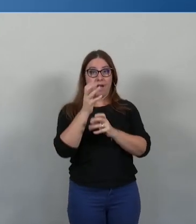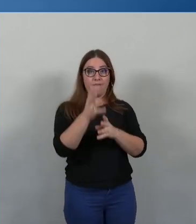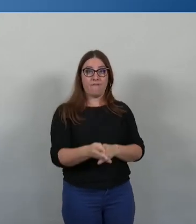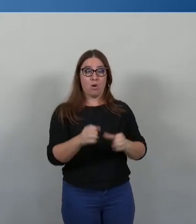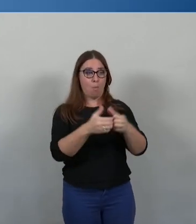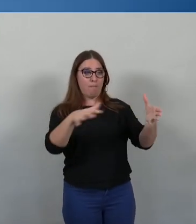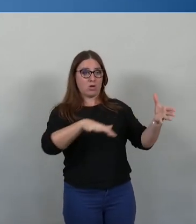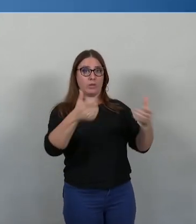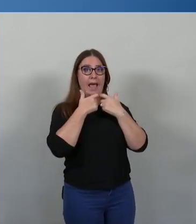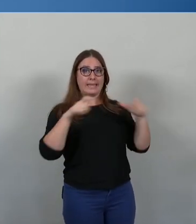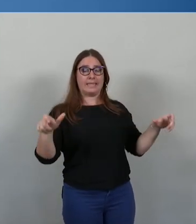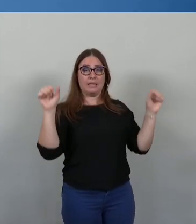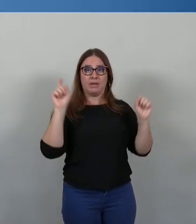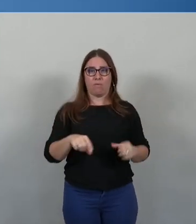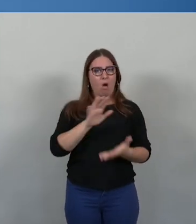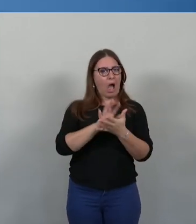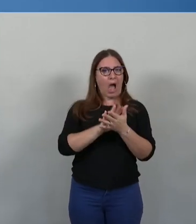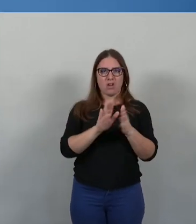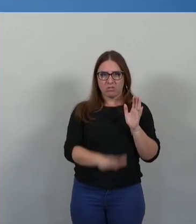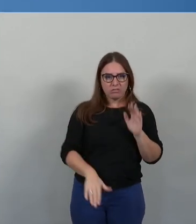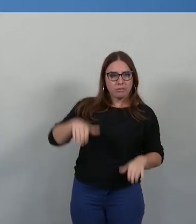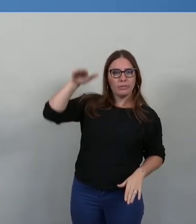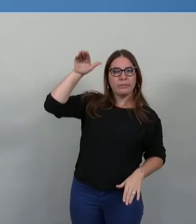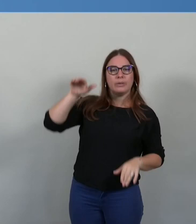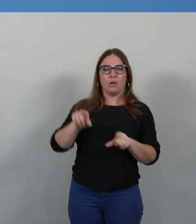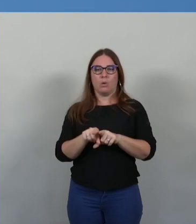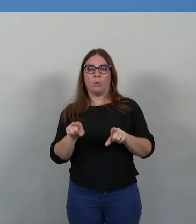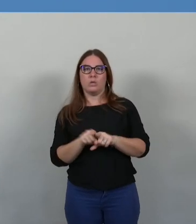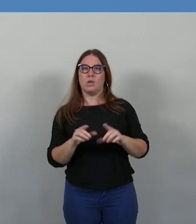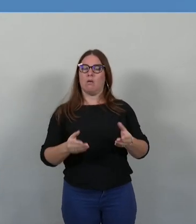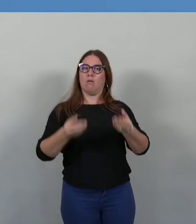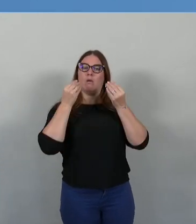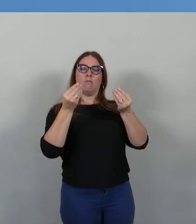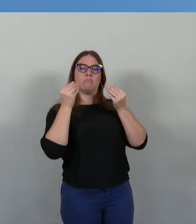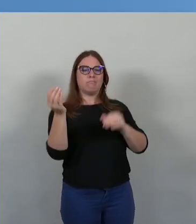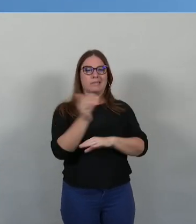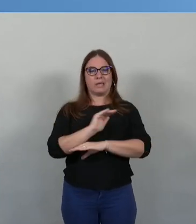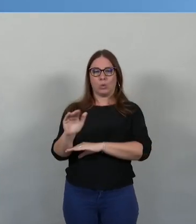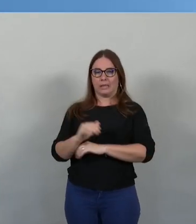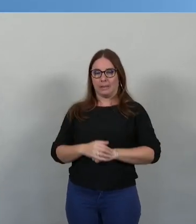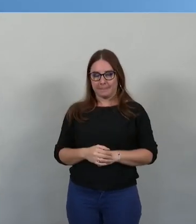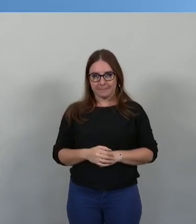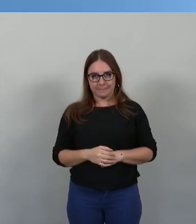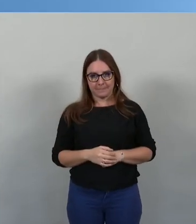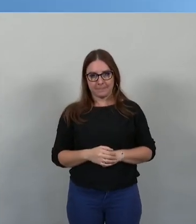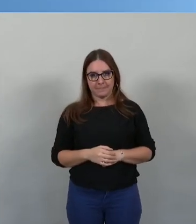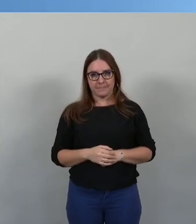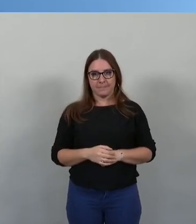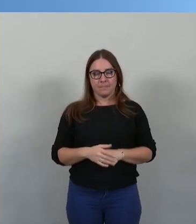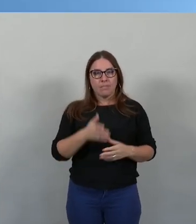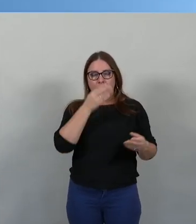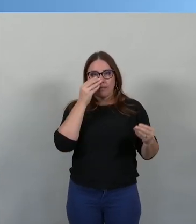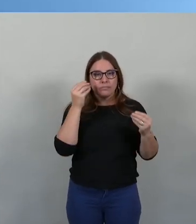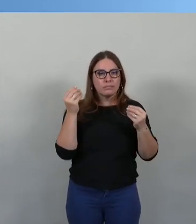grand nombre et pour pour tous les âges tout en garantissant donc un apprentissage en toute sécurité on avait